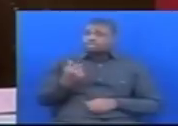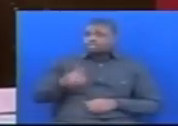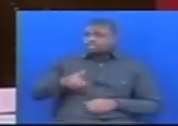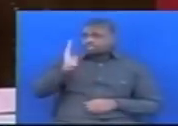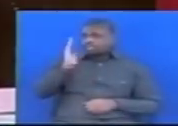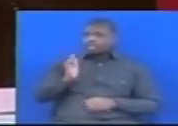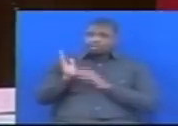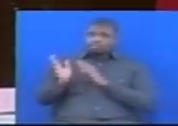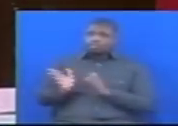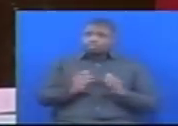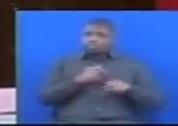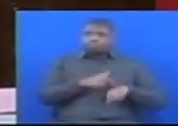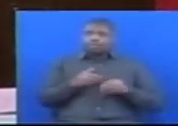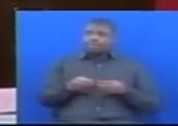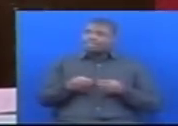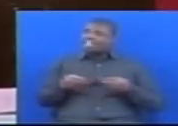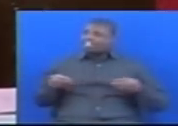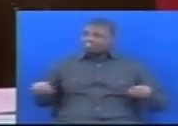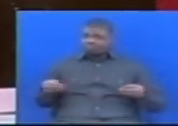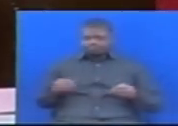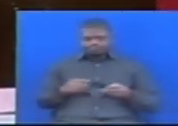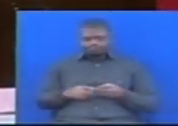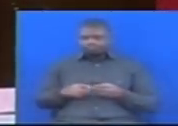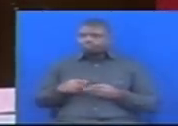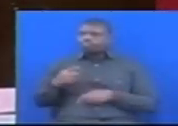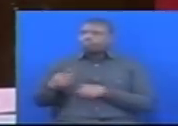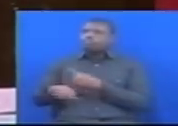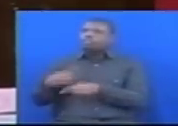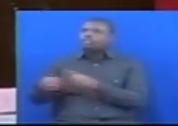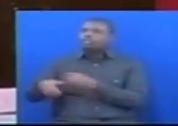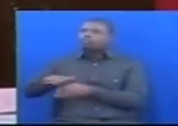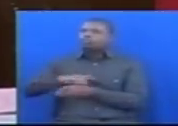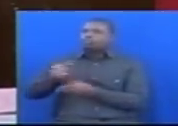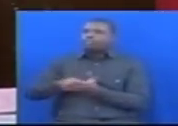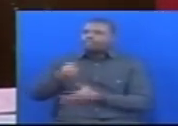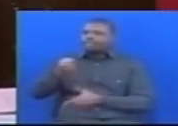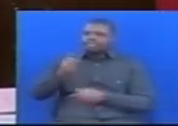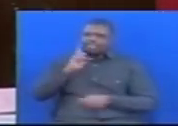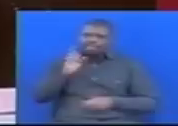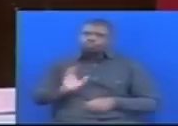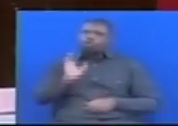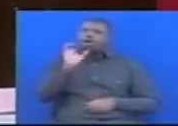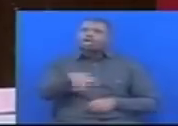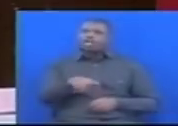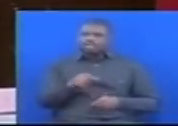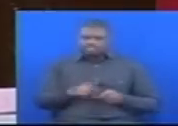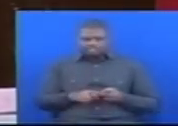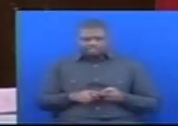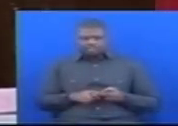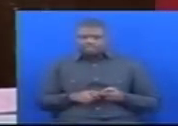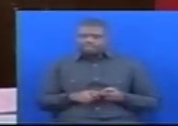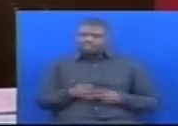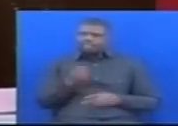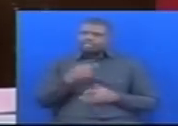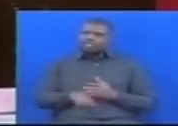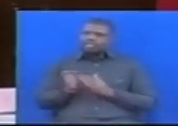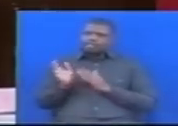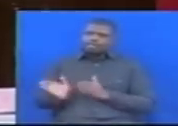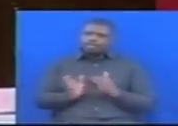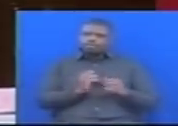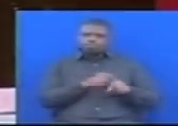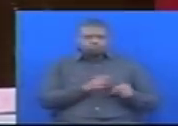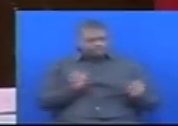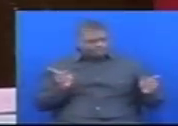serikali ina mpango wa muda mrefu wa kuendelea kutumia bajeti ya kila mwaka, je, katika mpango wa muda